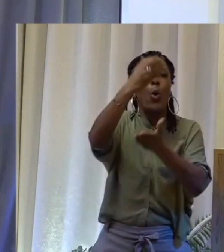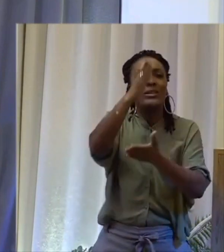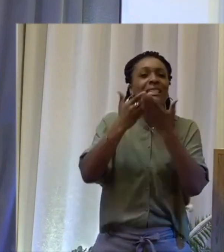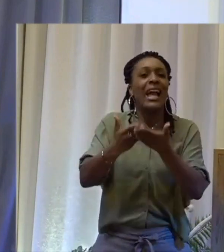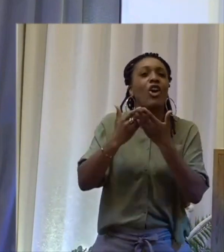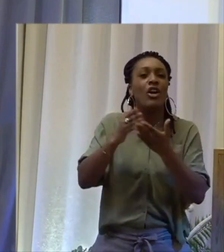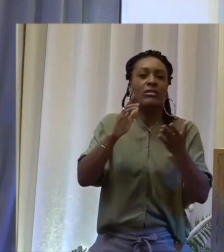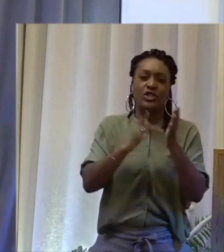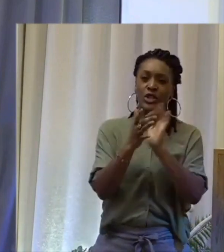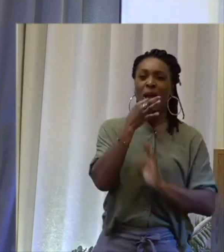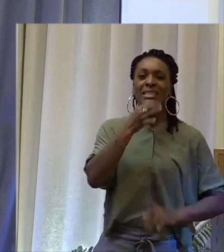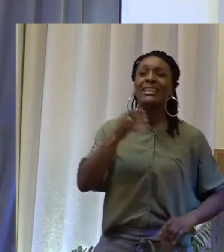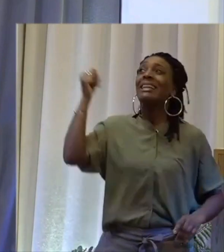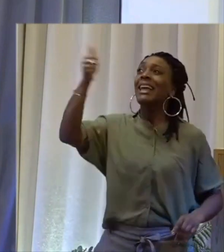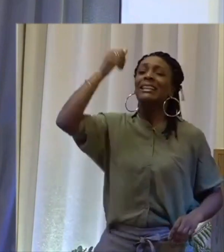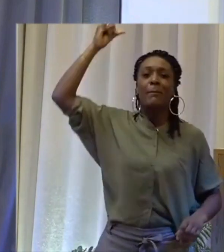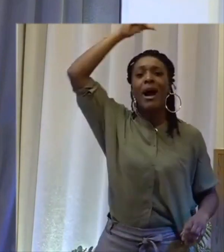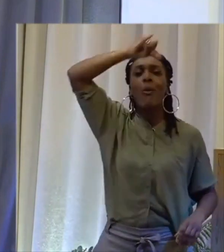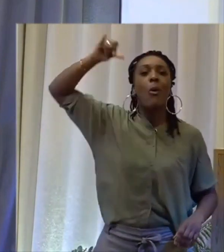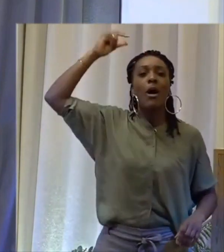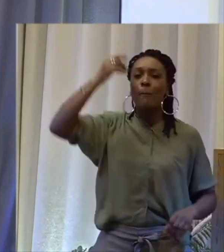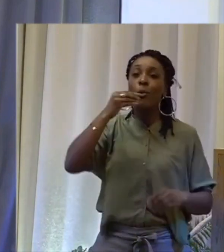oint pour annoncer une bonne nouvelle aux pauvres,